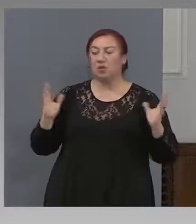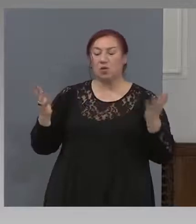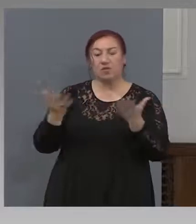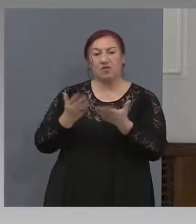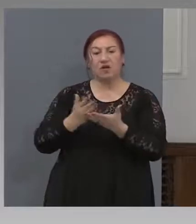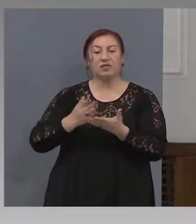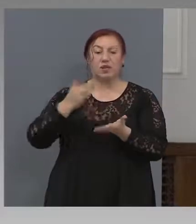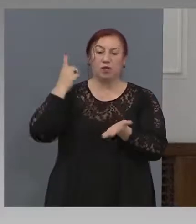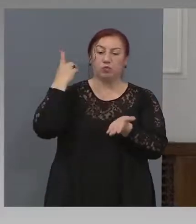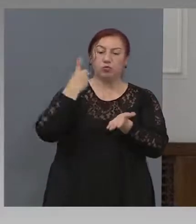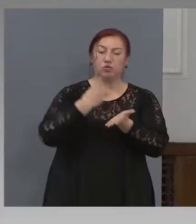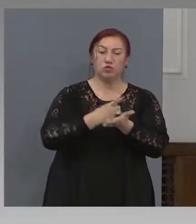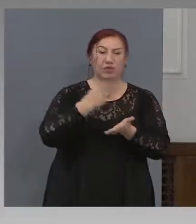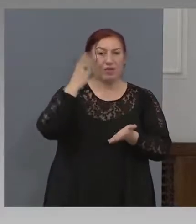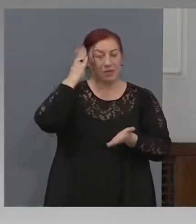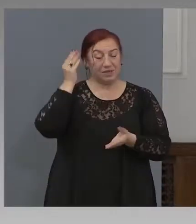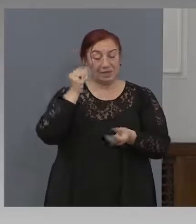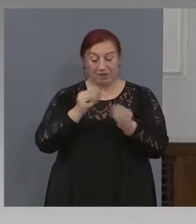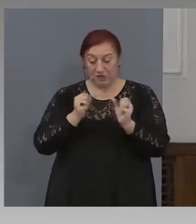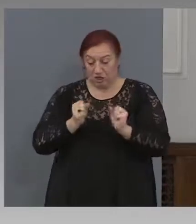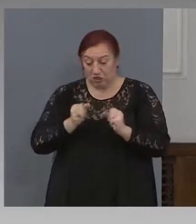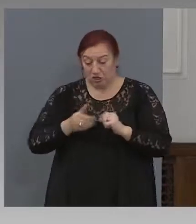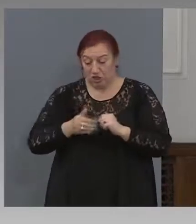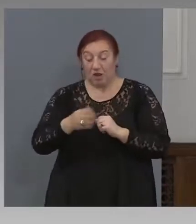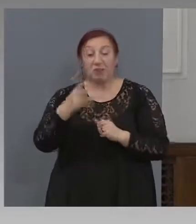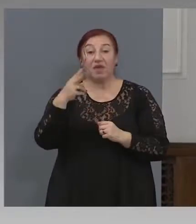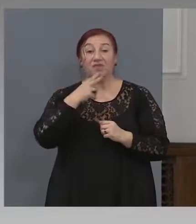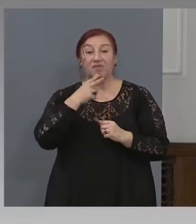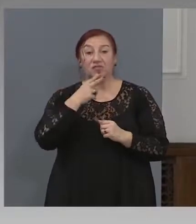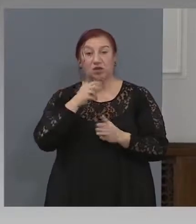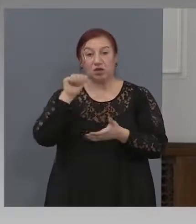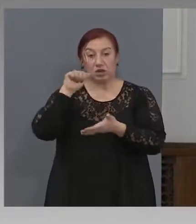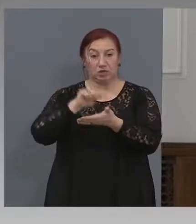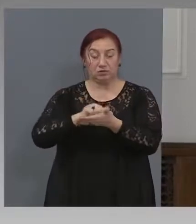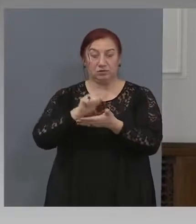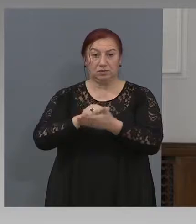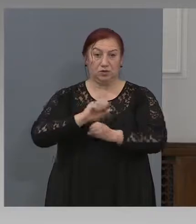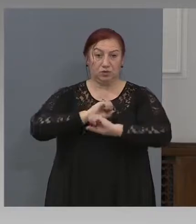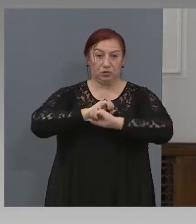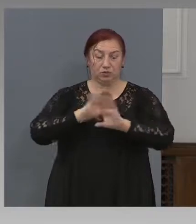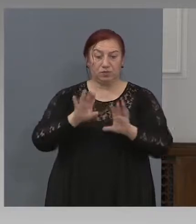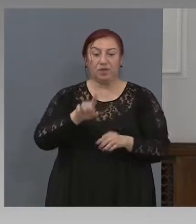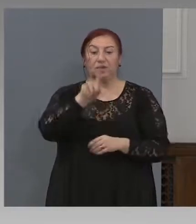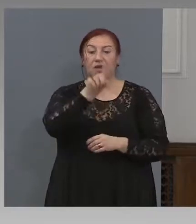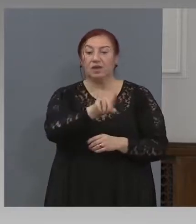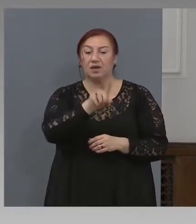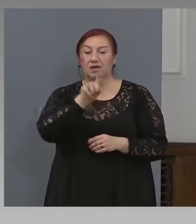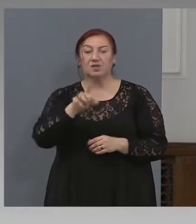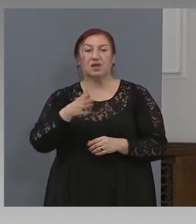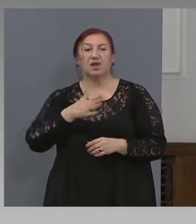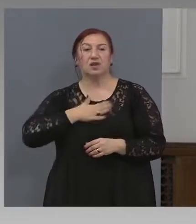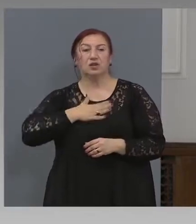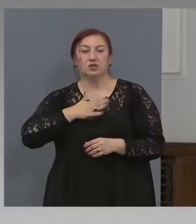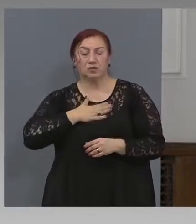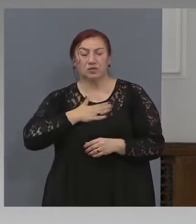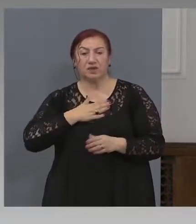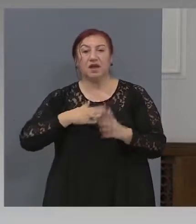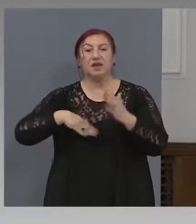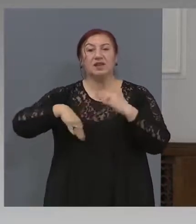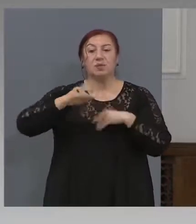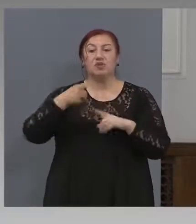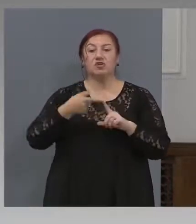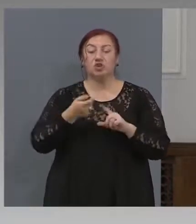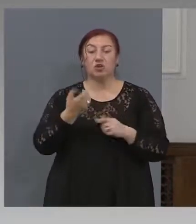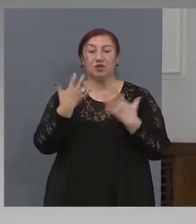Министерски съвет, което очакваме да се обнародва във вторник. Всеки собственик на повече от 10 обекта